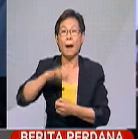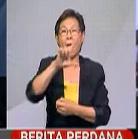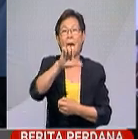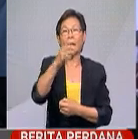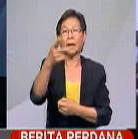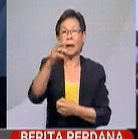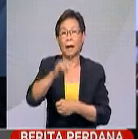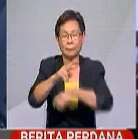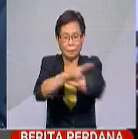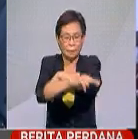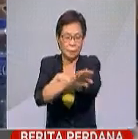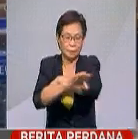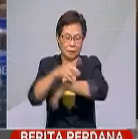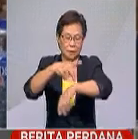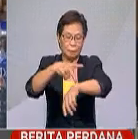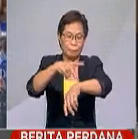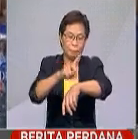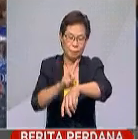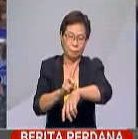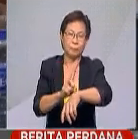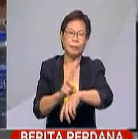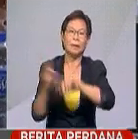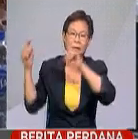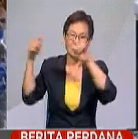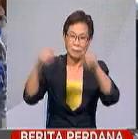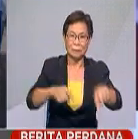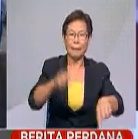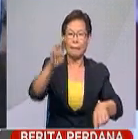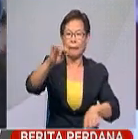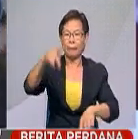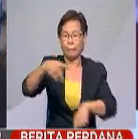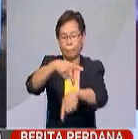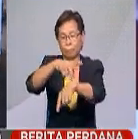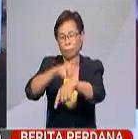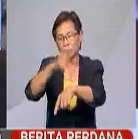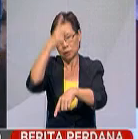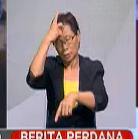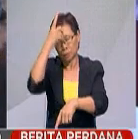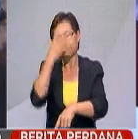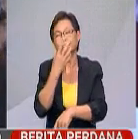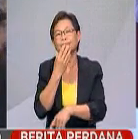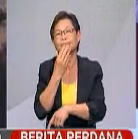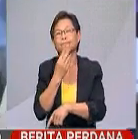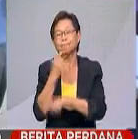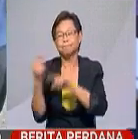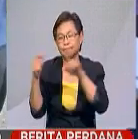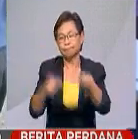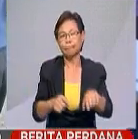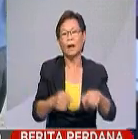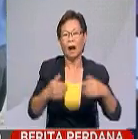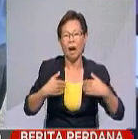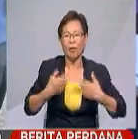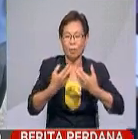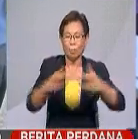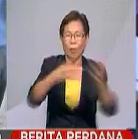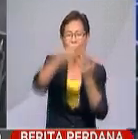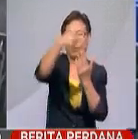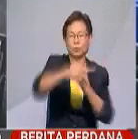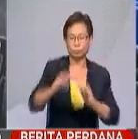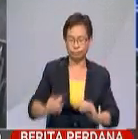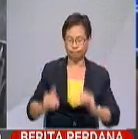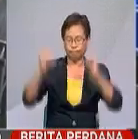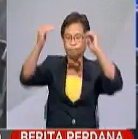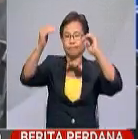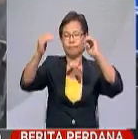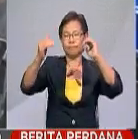LKIM Negeri Sembilan di Port Dickson. Hadir sama Ahli Parlimen Port Dickson, Datuk Seri Anwar Ibrahim yang turut merasmikan projek menaik